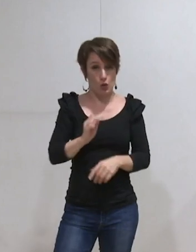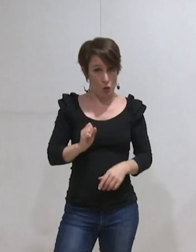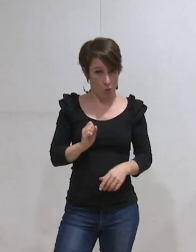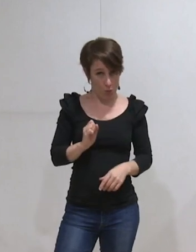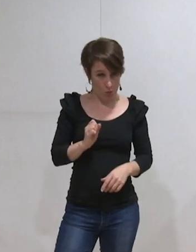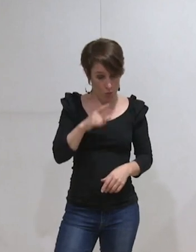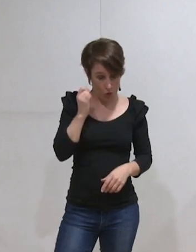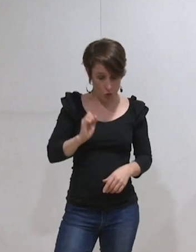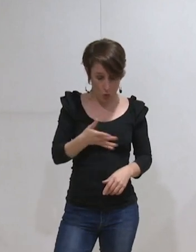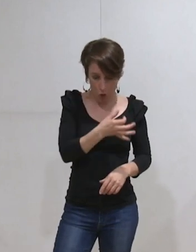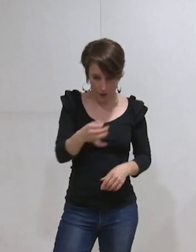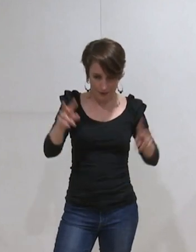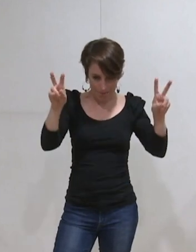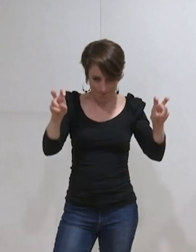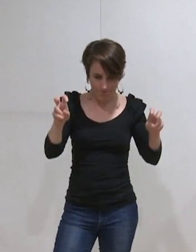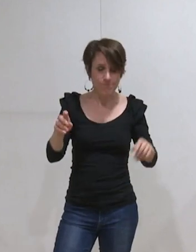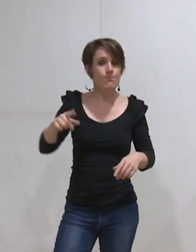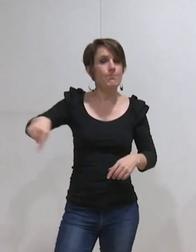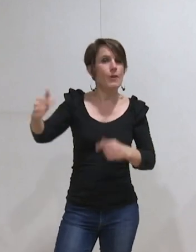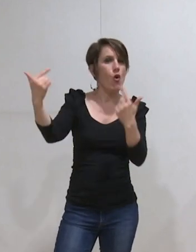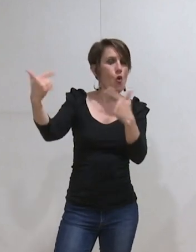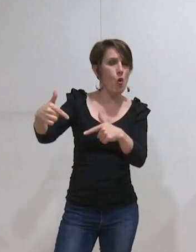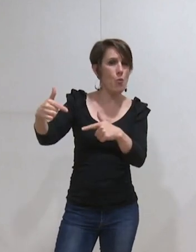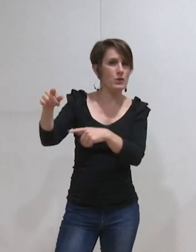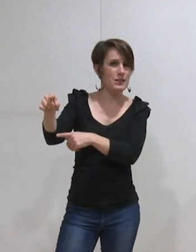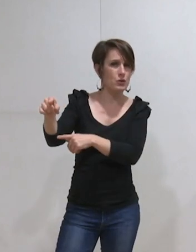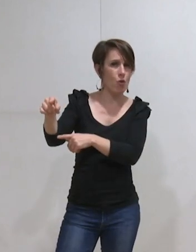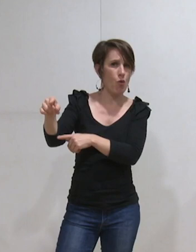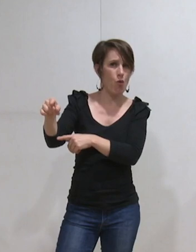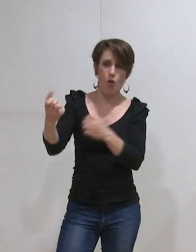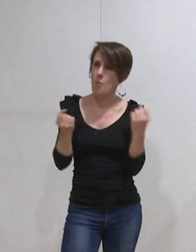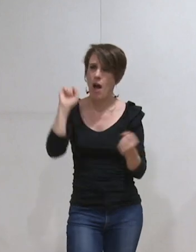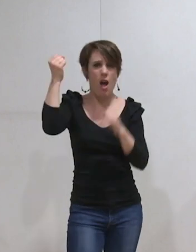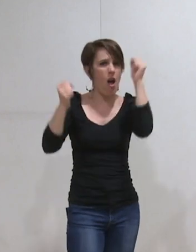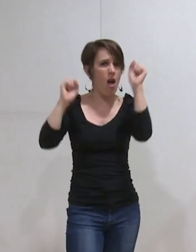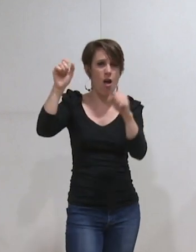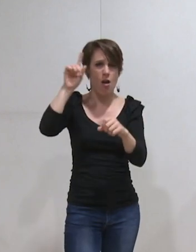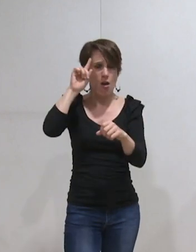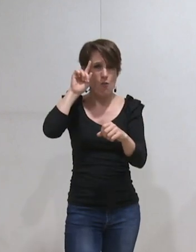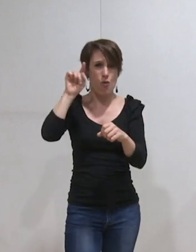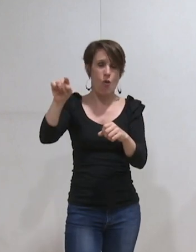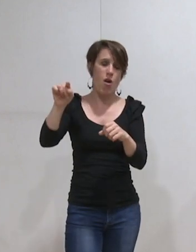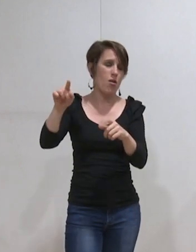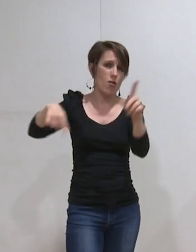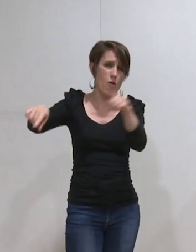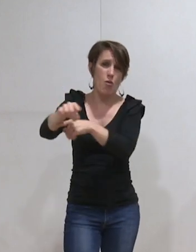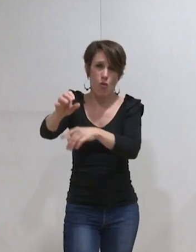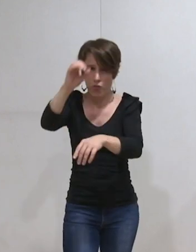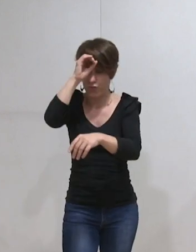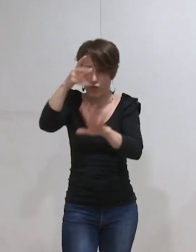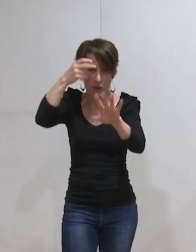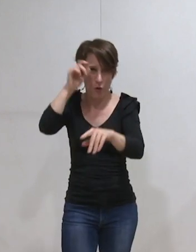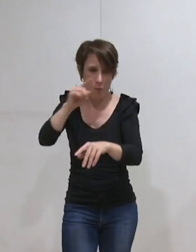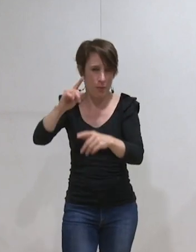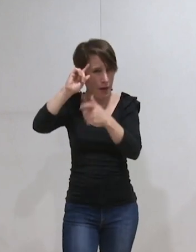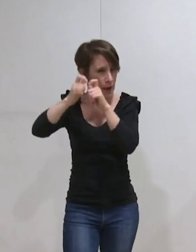hein sont celles d'un système projeté hors de son monde connu vous ne comprenez pas la logique de cohérence qui guide